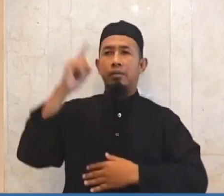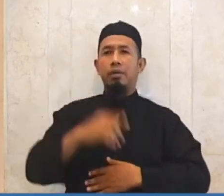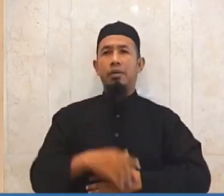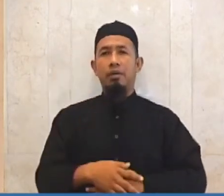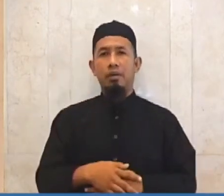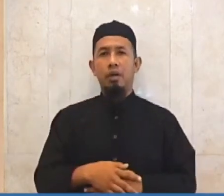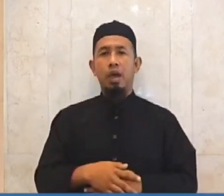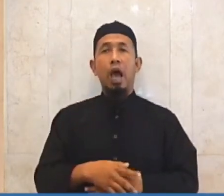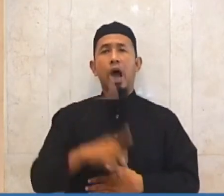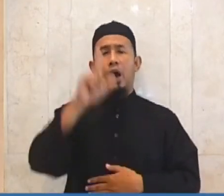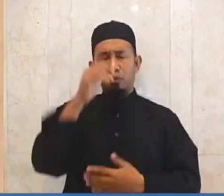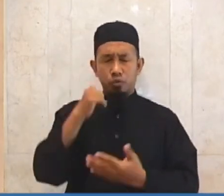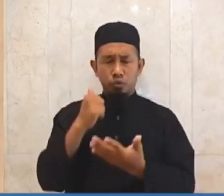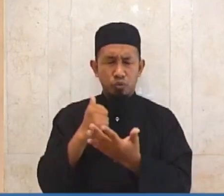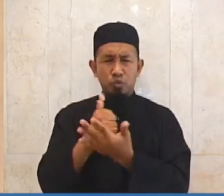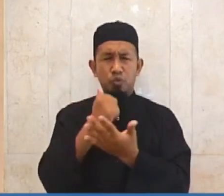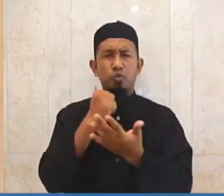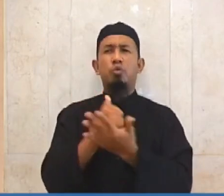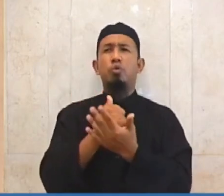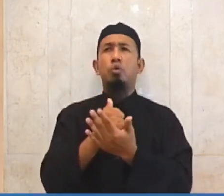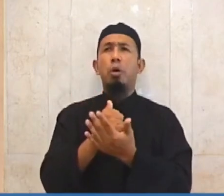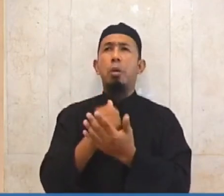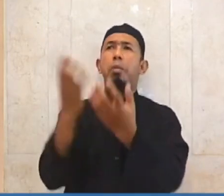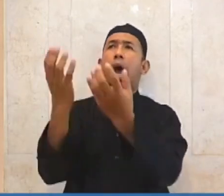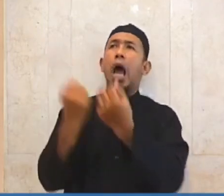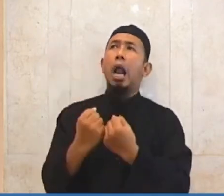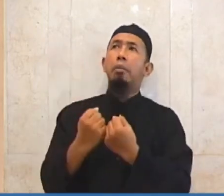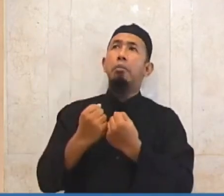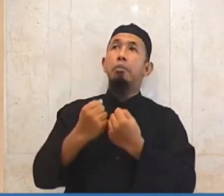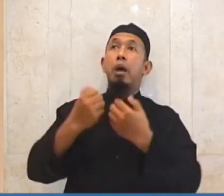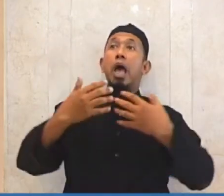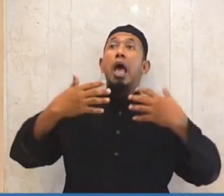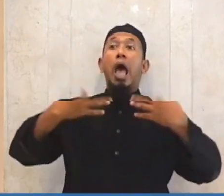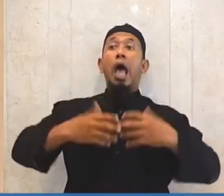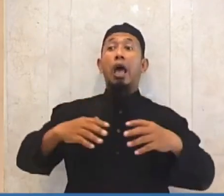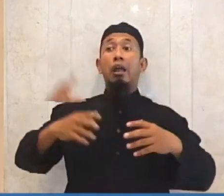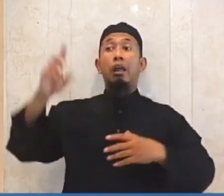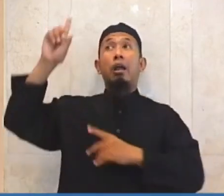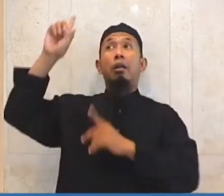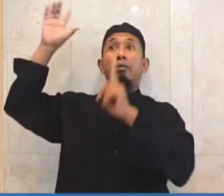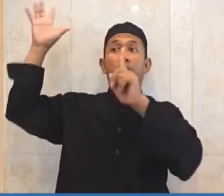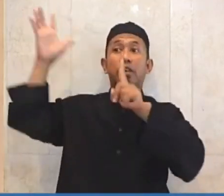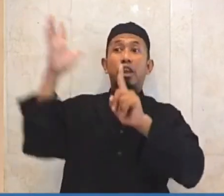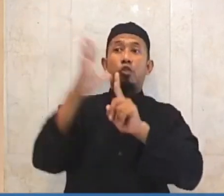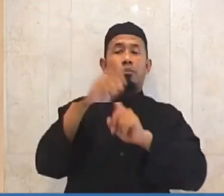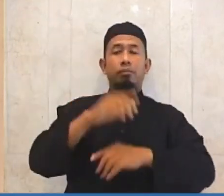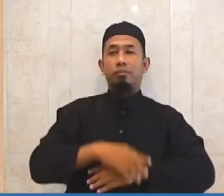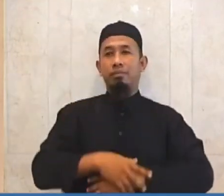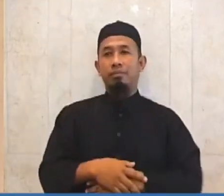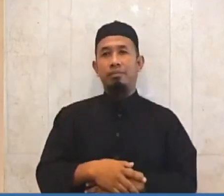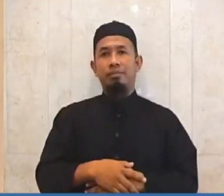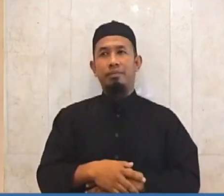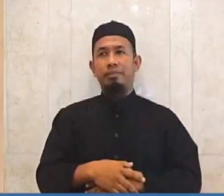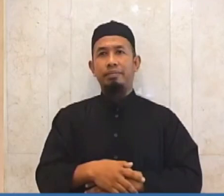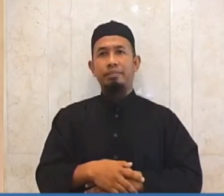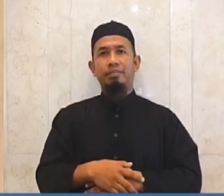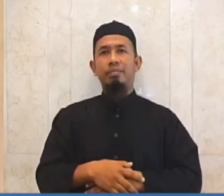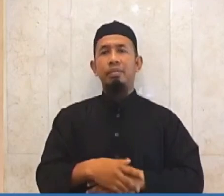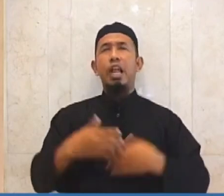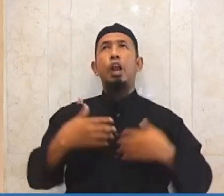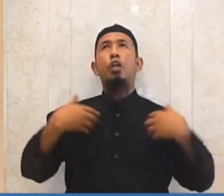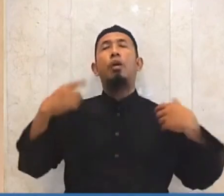sungguh-sungguh hanya mengharapkan Rida Allah subhanahu wa taala karena kalau mereka berpikir